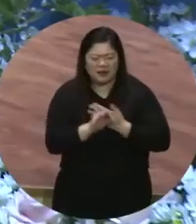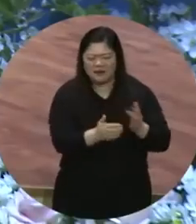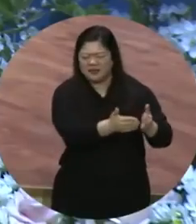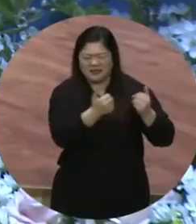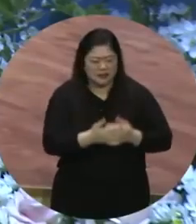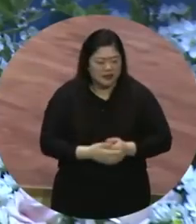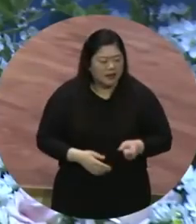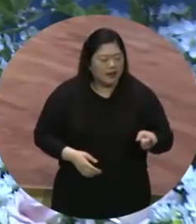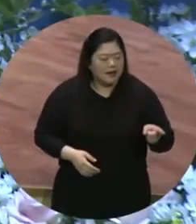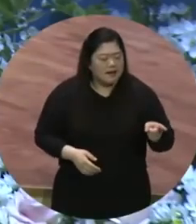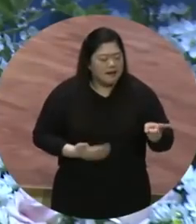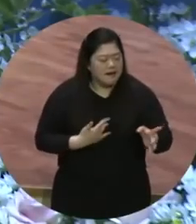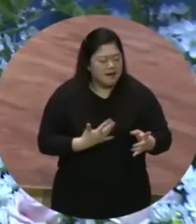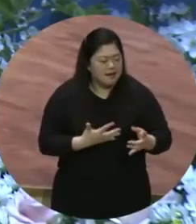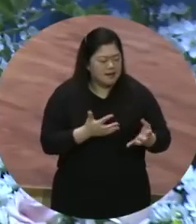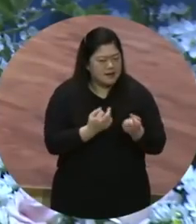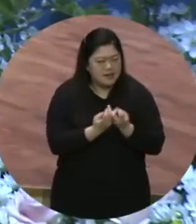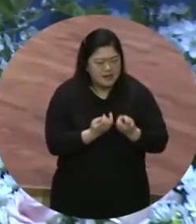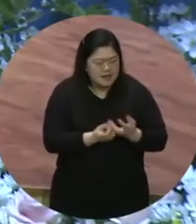아세요?